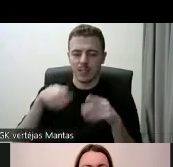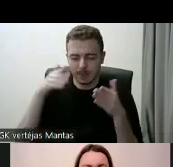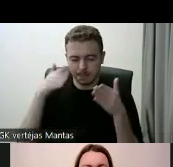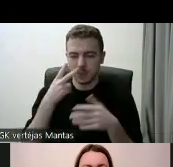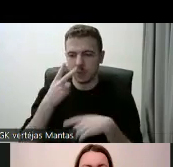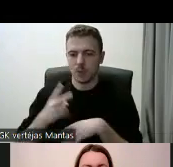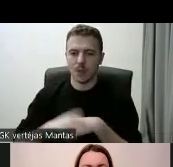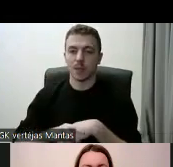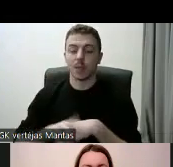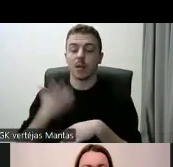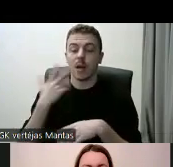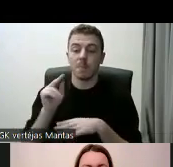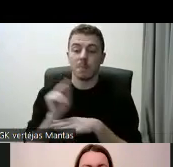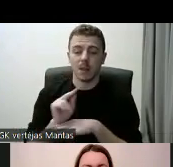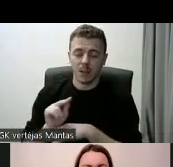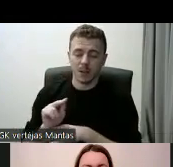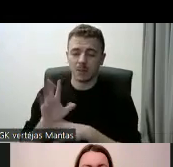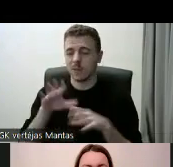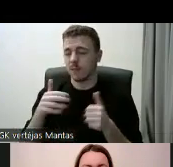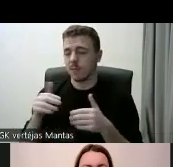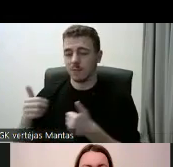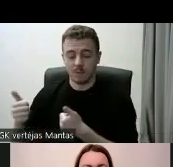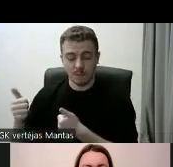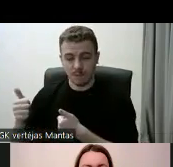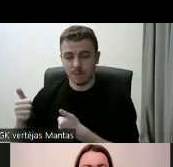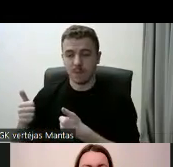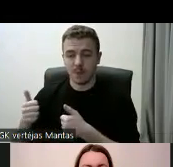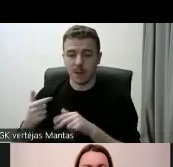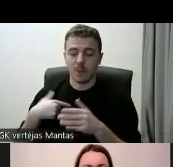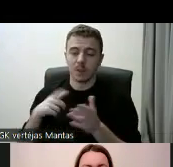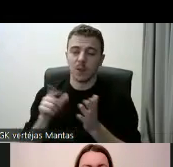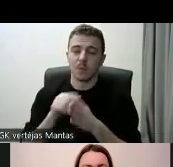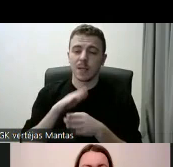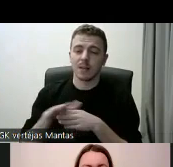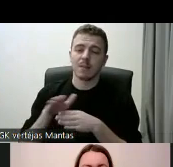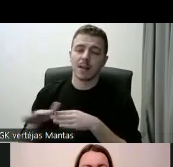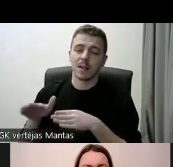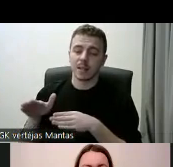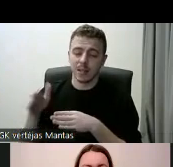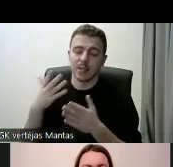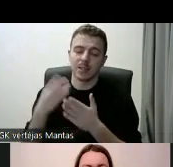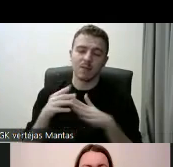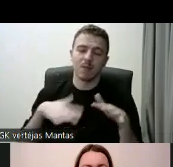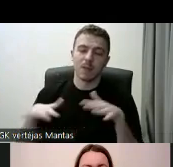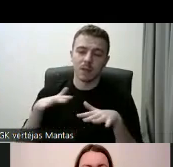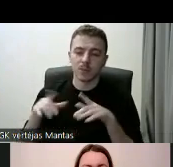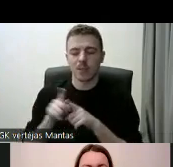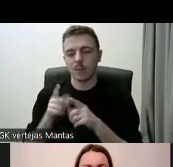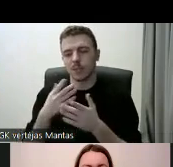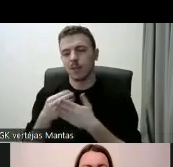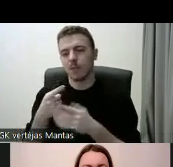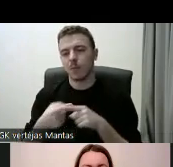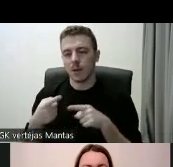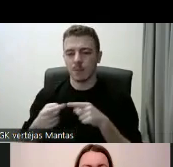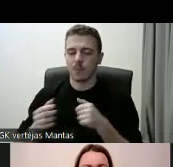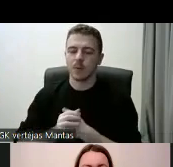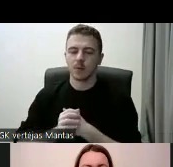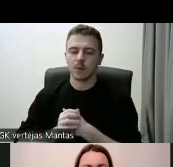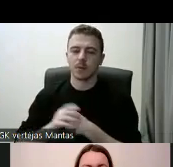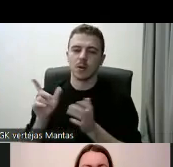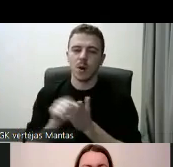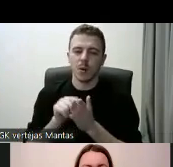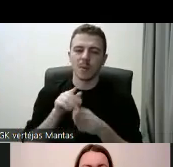tai pataisome, kai viskas jau yra gerai, turime įgyvendinti, taip sakant, savo veiksmus, savo priemonės. Turi vykti